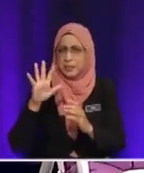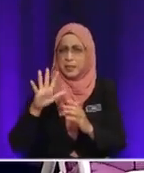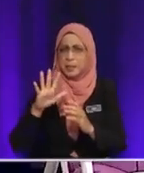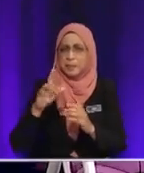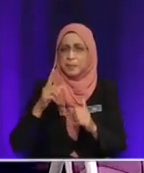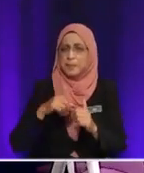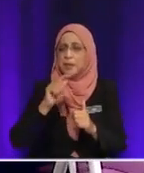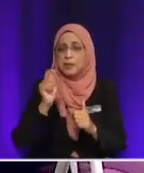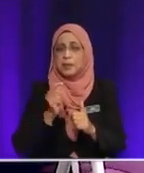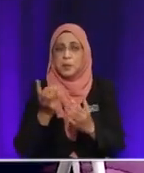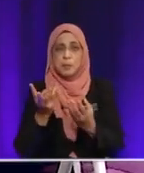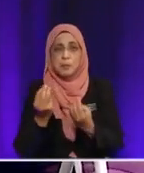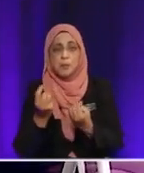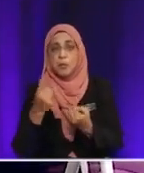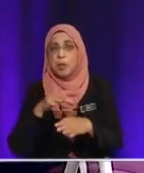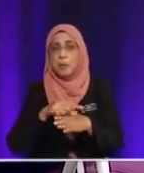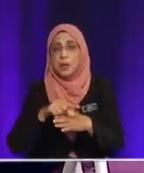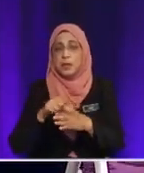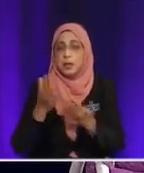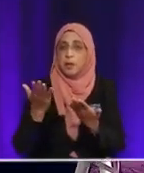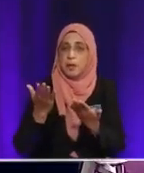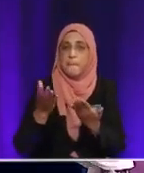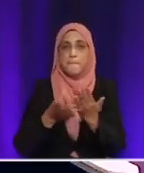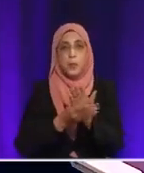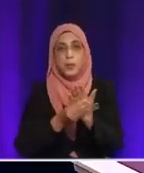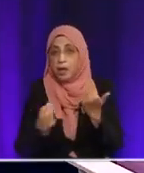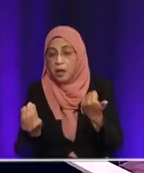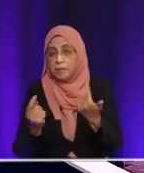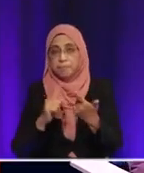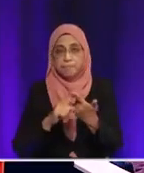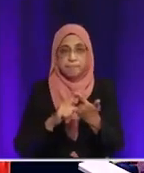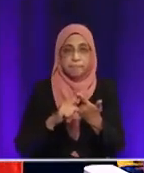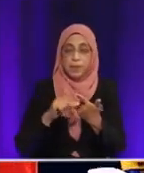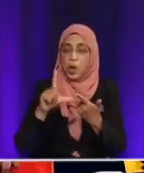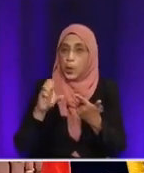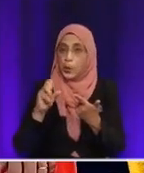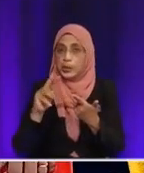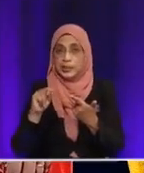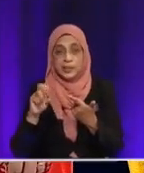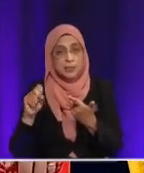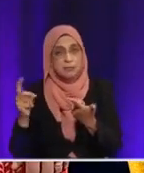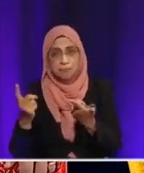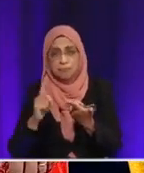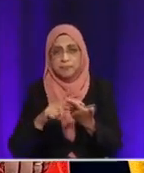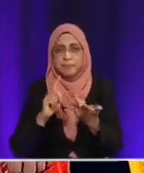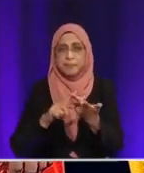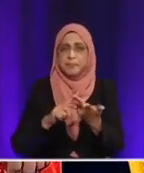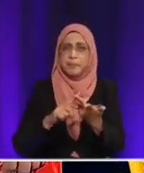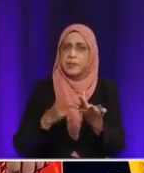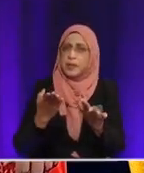kita tanya pelanggan kita, dia nak guna medium apa? Macam cikgu cakap tadi. Contohnya lotion,